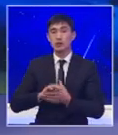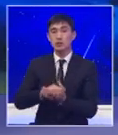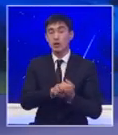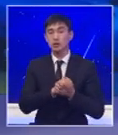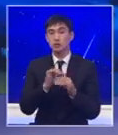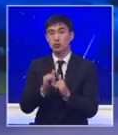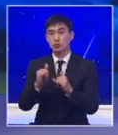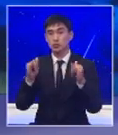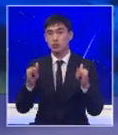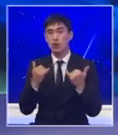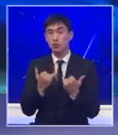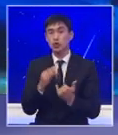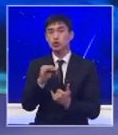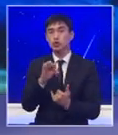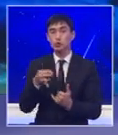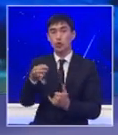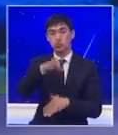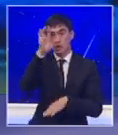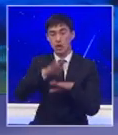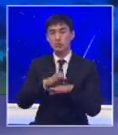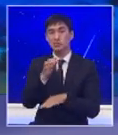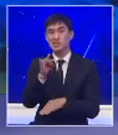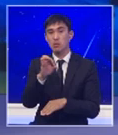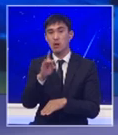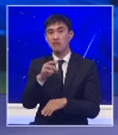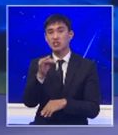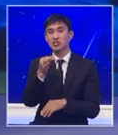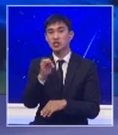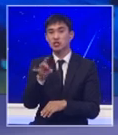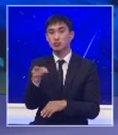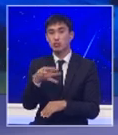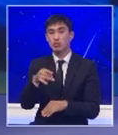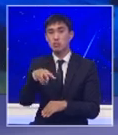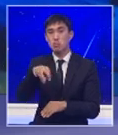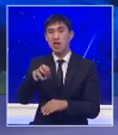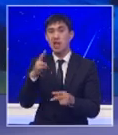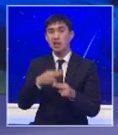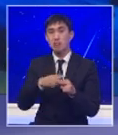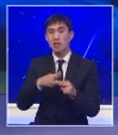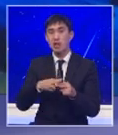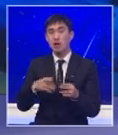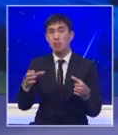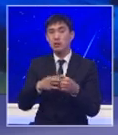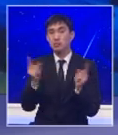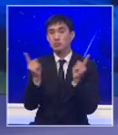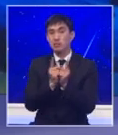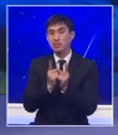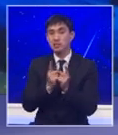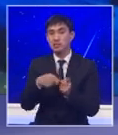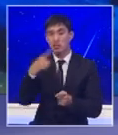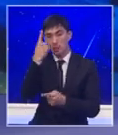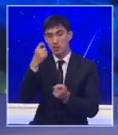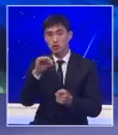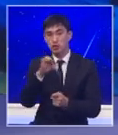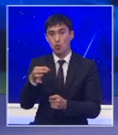Ынтымақтастық көкжиегі кеңіп жатыр. Бүгін Жетісу облысының әкімі Бейбіт Исабаев Чили Республикасының Миелик Металл компаниясының өкілдерімен кездесті, деп хабарлайды